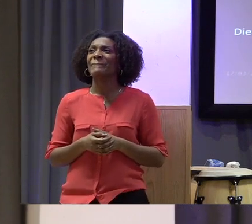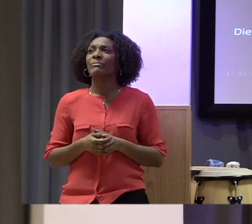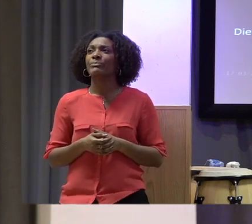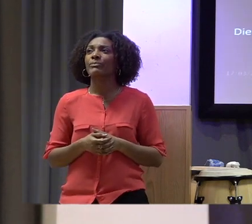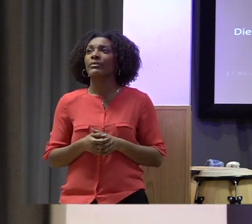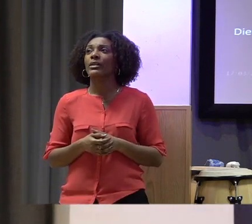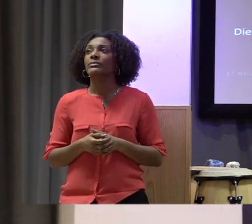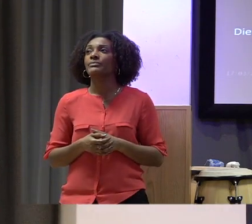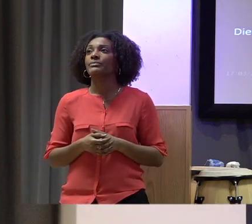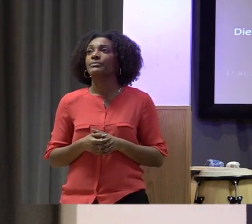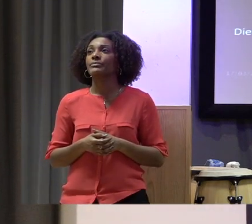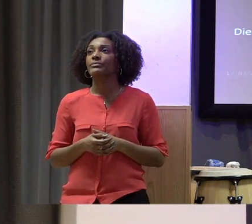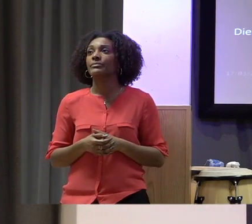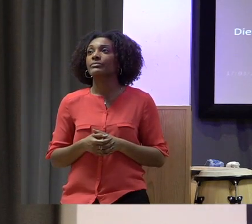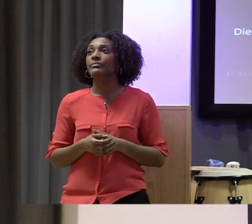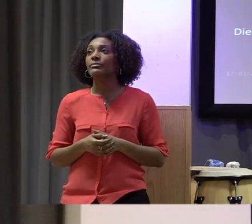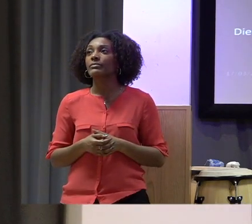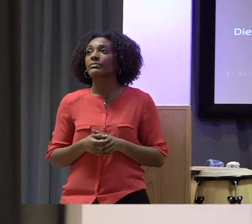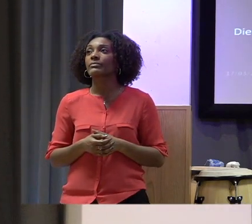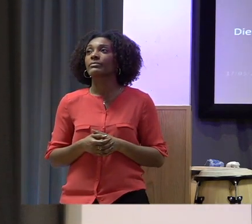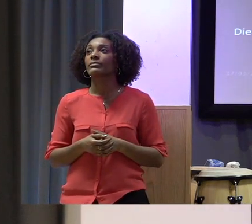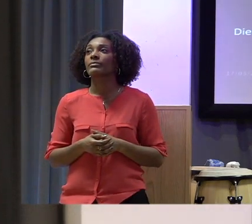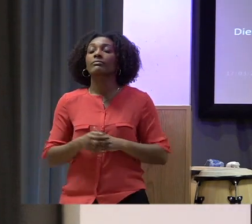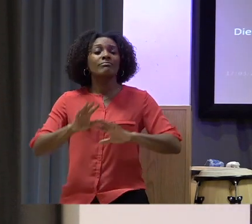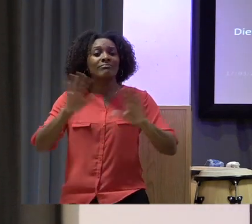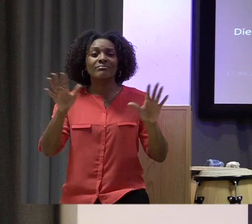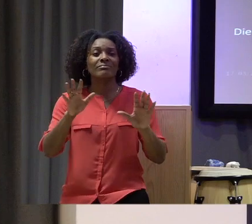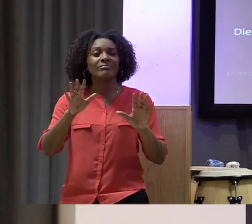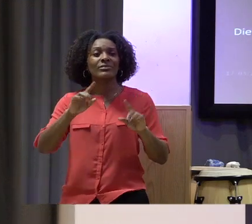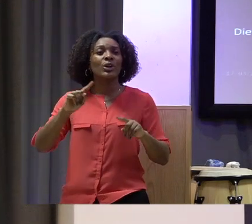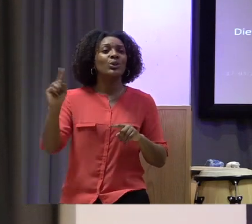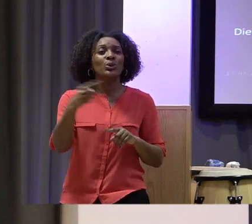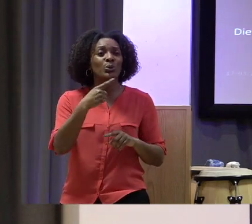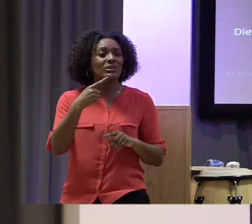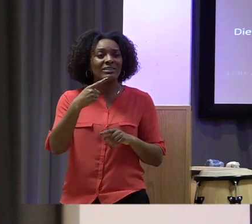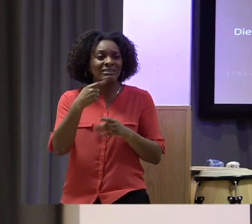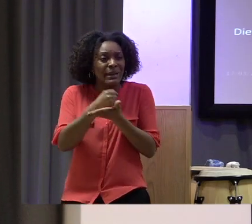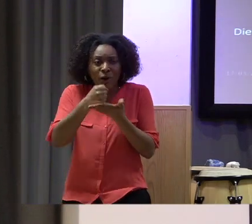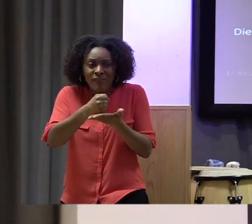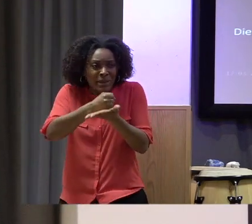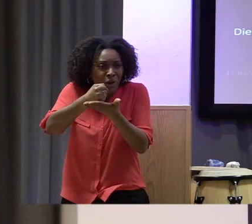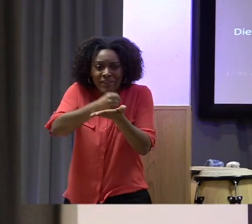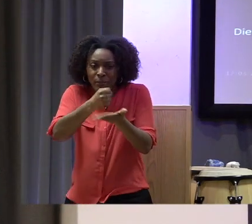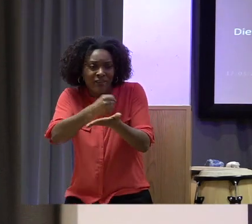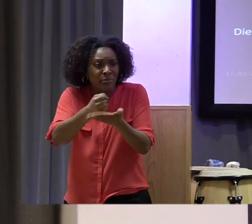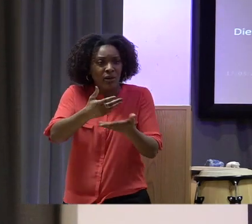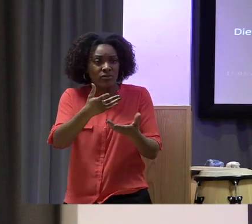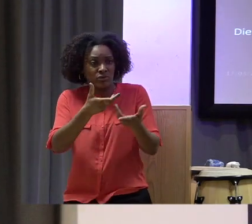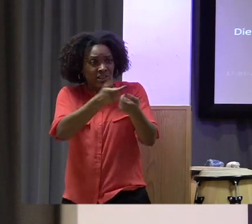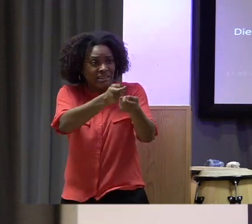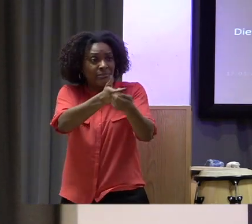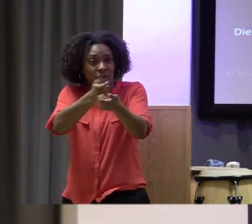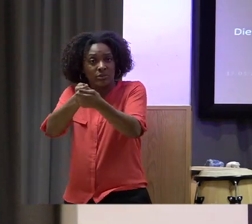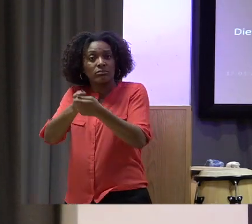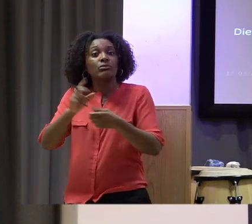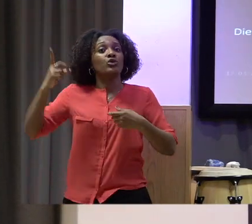Aucune tentation ne vous est survenue qui n'ait été humaine. Et Dieu qui est fidèle